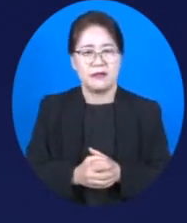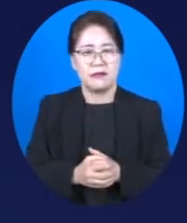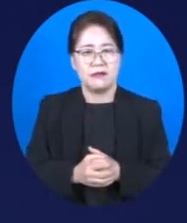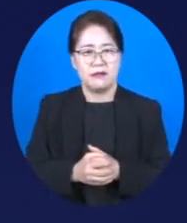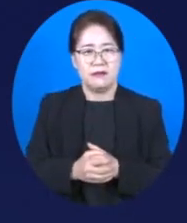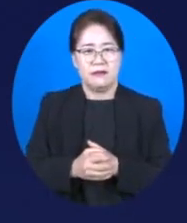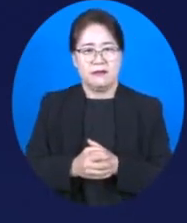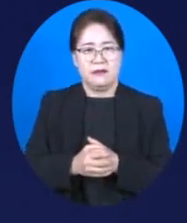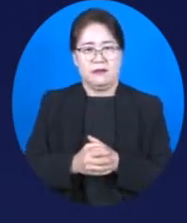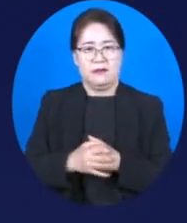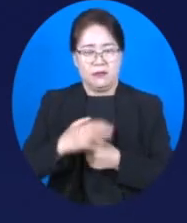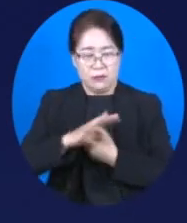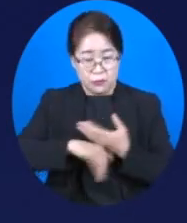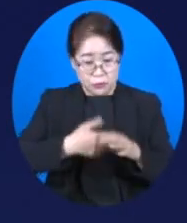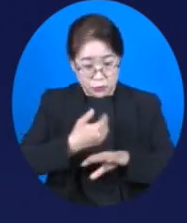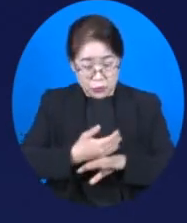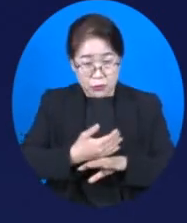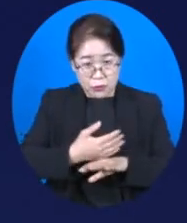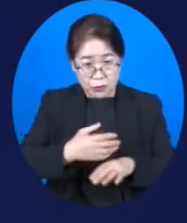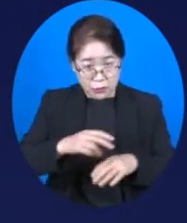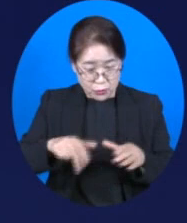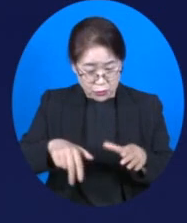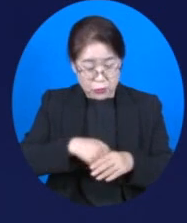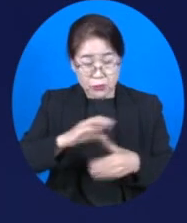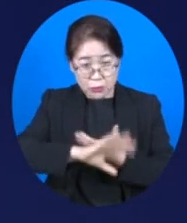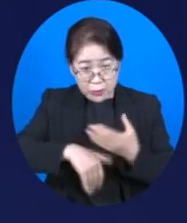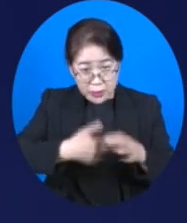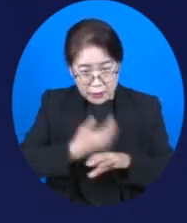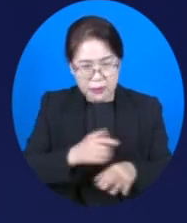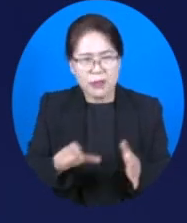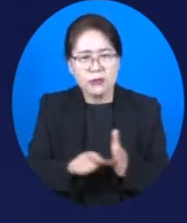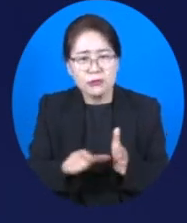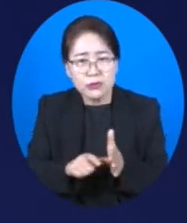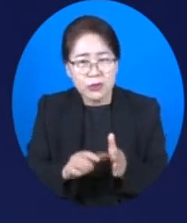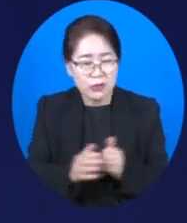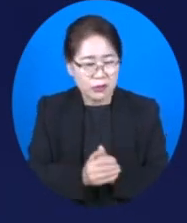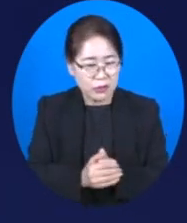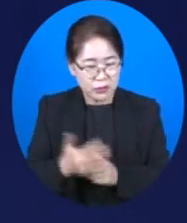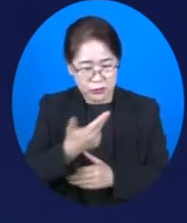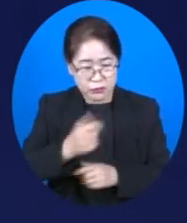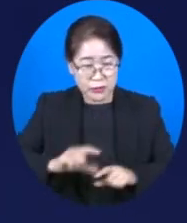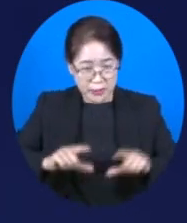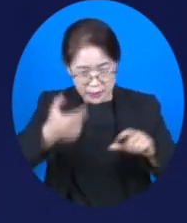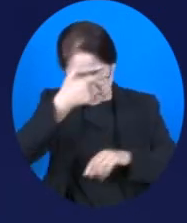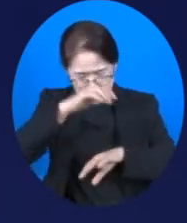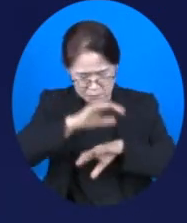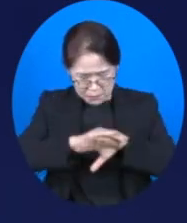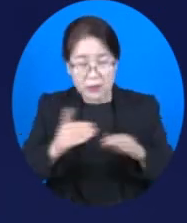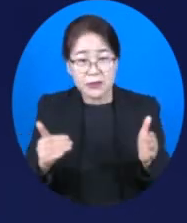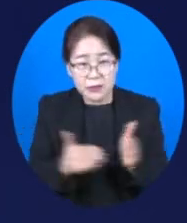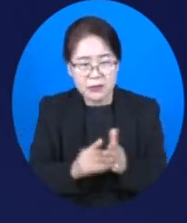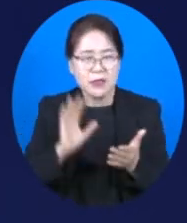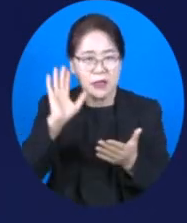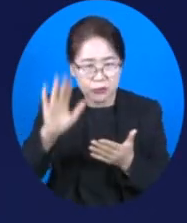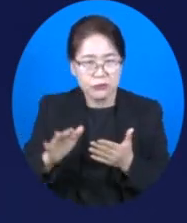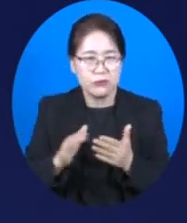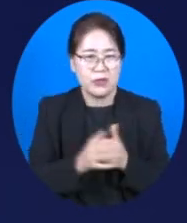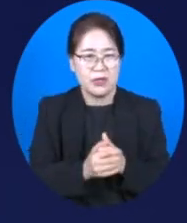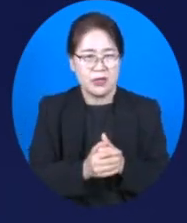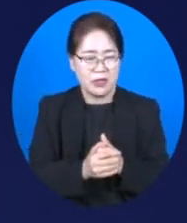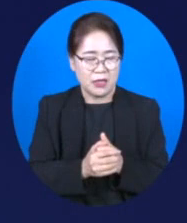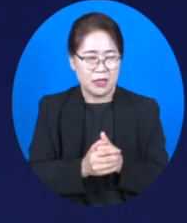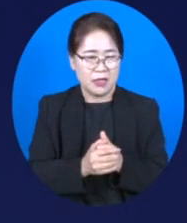종교개혁자 마틴 루터와 그의 후예들은 주일에 예배를 드리고 난 다음에는요 교회